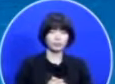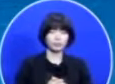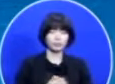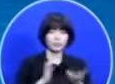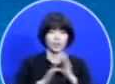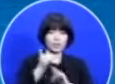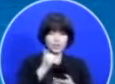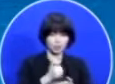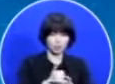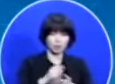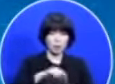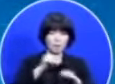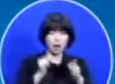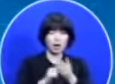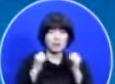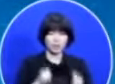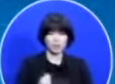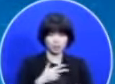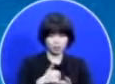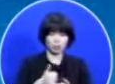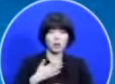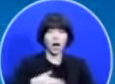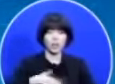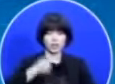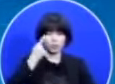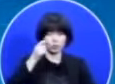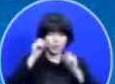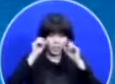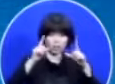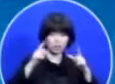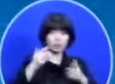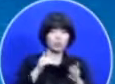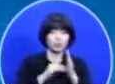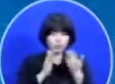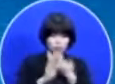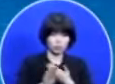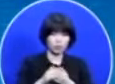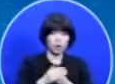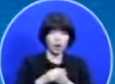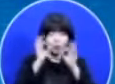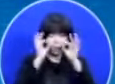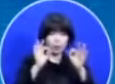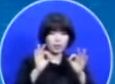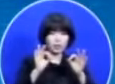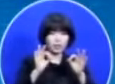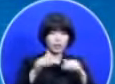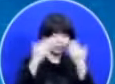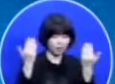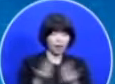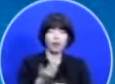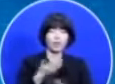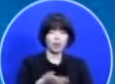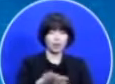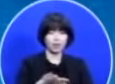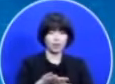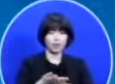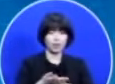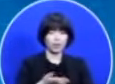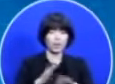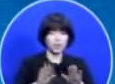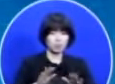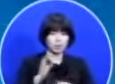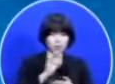예수님 마음 에 계신 주님을 아는 눈이 열리고 나니까 보이는게 너무 너무 달라지는거 이번